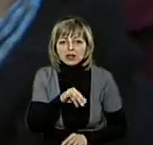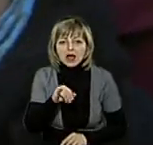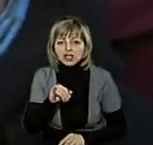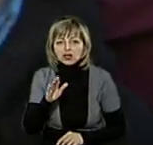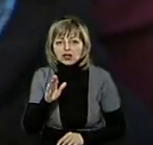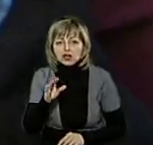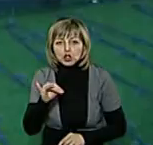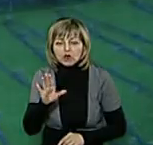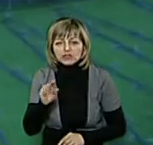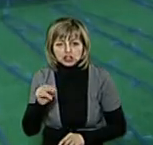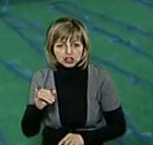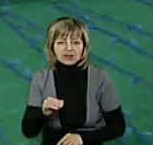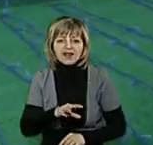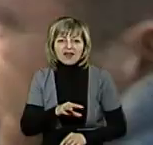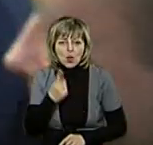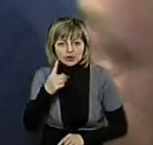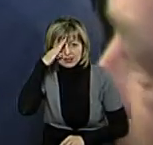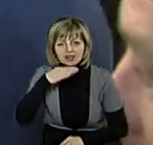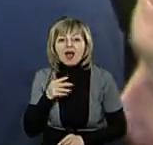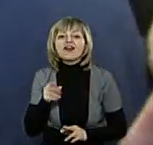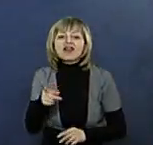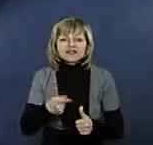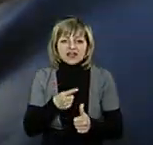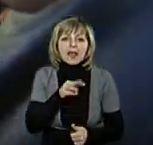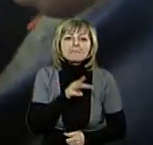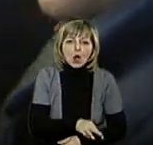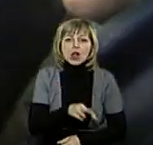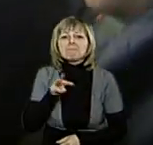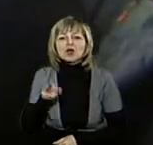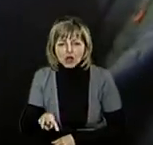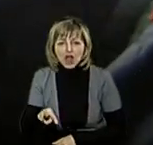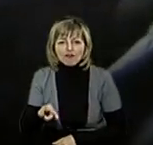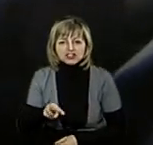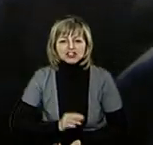тато. Вас як звуть? Микола Миколаєвич.